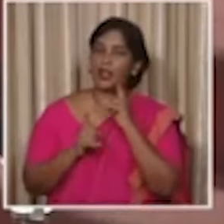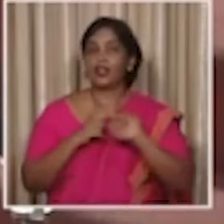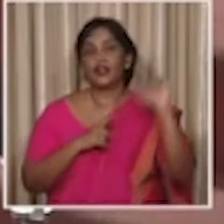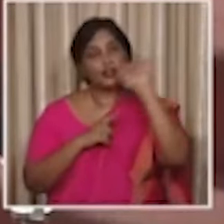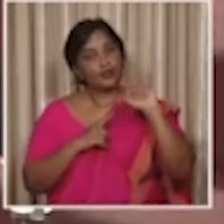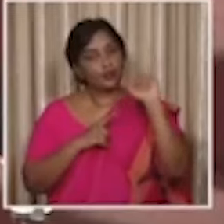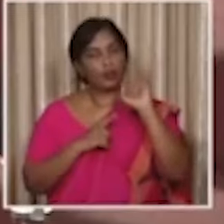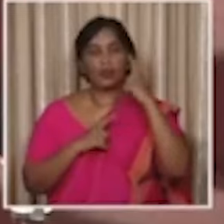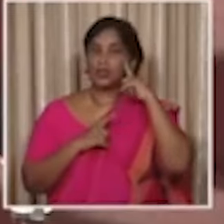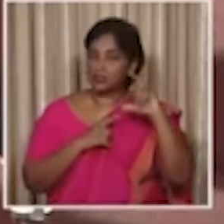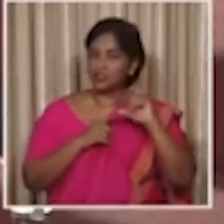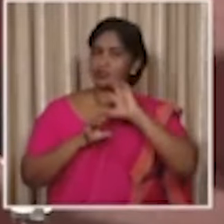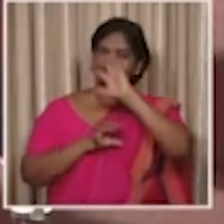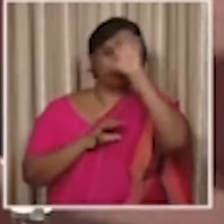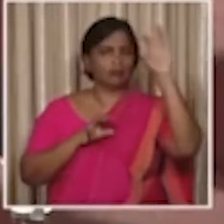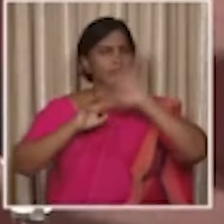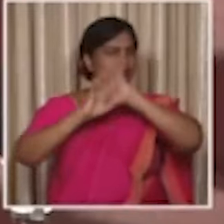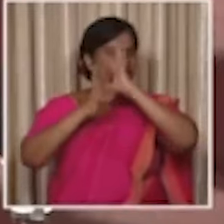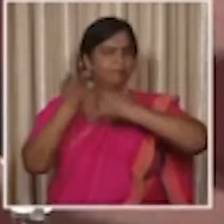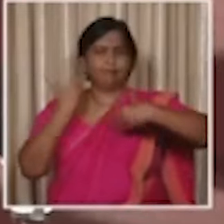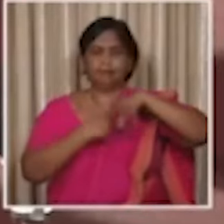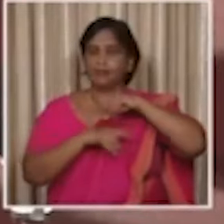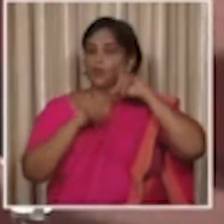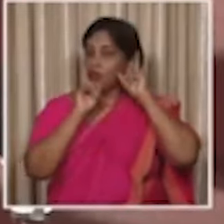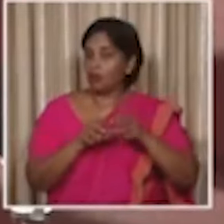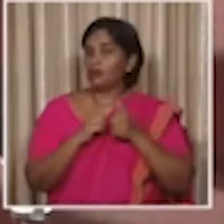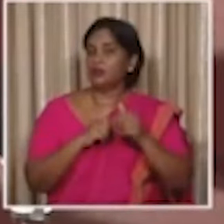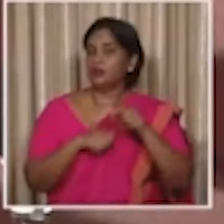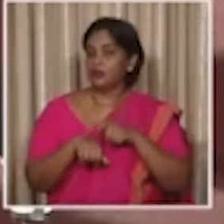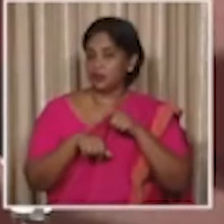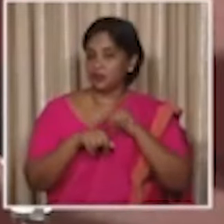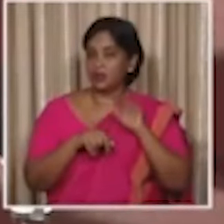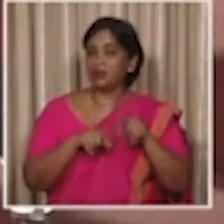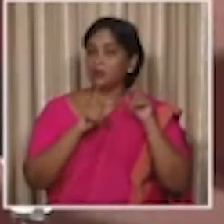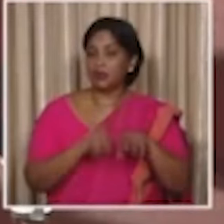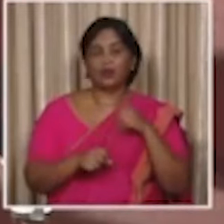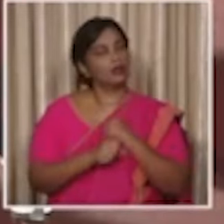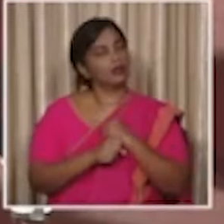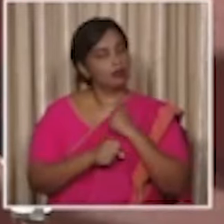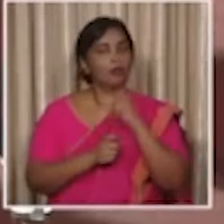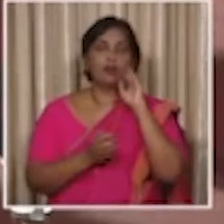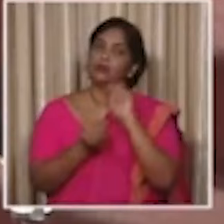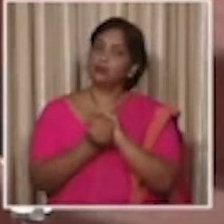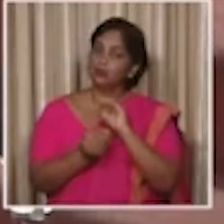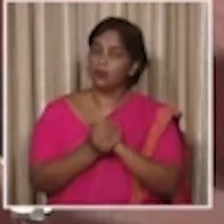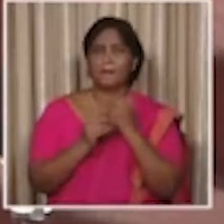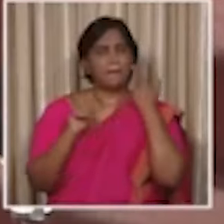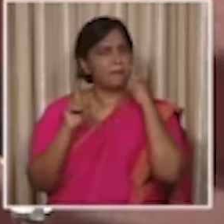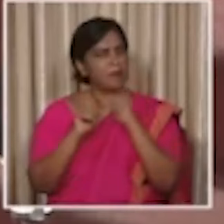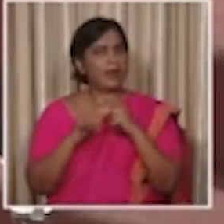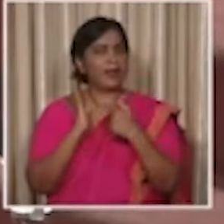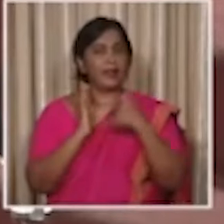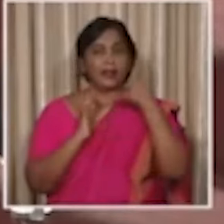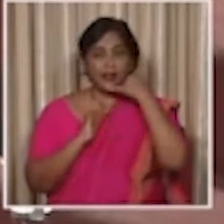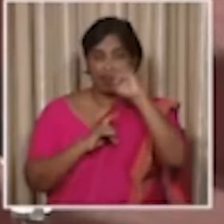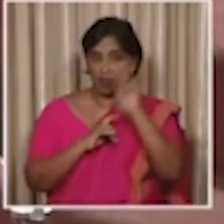යුරෝපය චීනය මේ හැම රටක්ම පටලවිලා තියෙන මෙවැනි වාතාවරණයක් තුළ මේ රාජ්‍ය ආරක්ෂාවට බලපාන ටෙලිකොම්